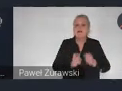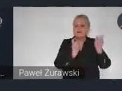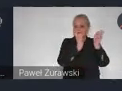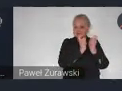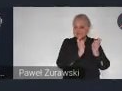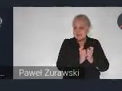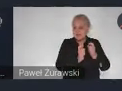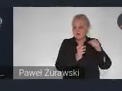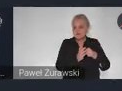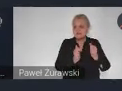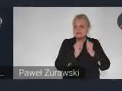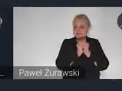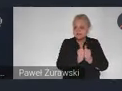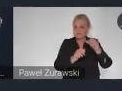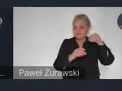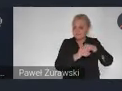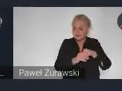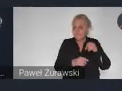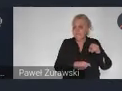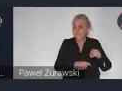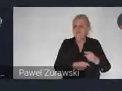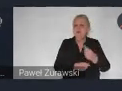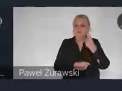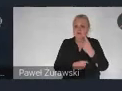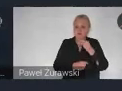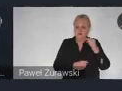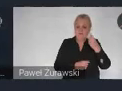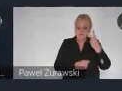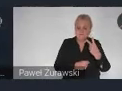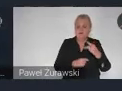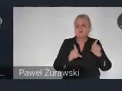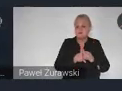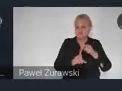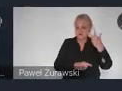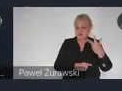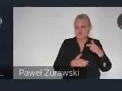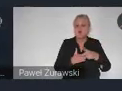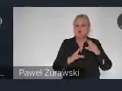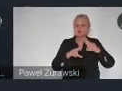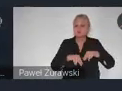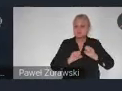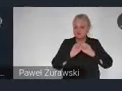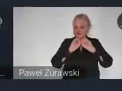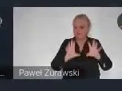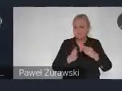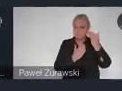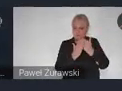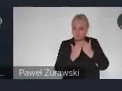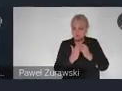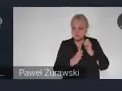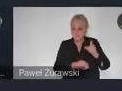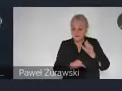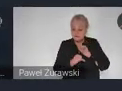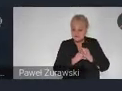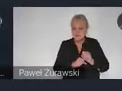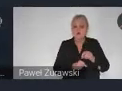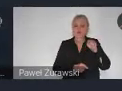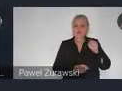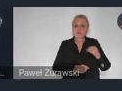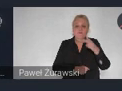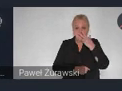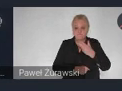do zadań w priorytetach 1.2 oraz 3 zostały określone w programie i będą